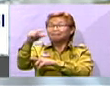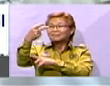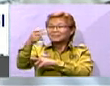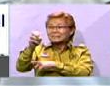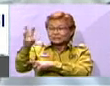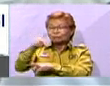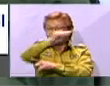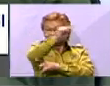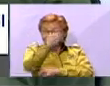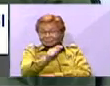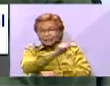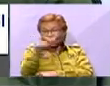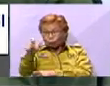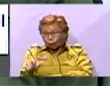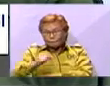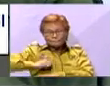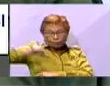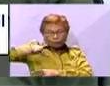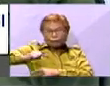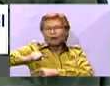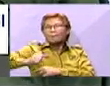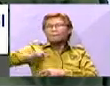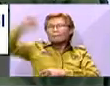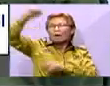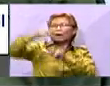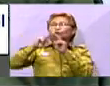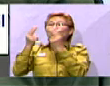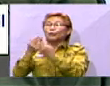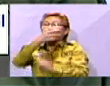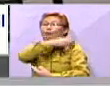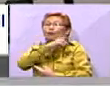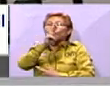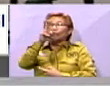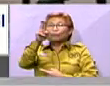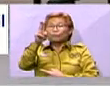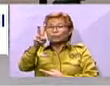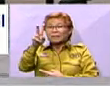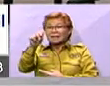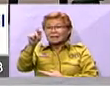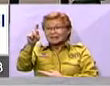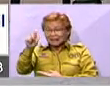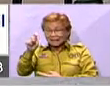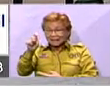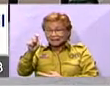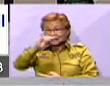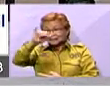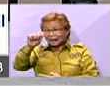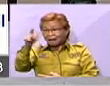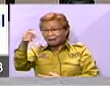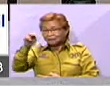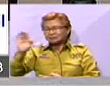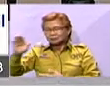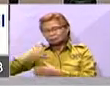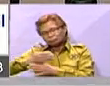jbangs sementara itu seorang pejuang kemerekaan dari unit komando v69 tawel jaalani berkongsi